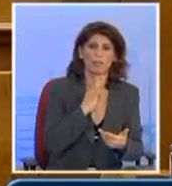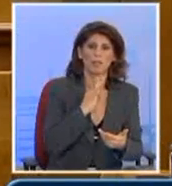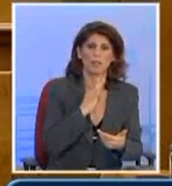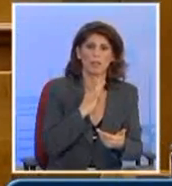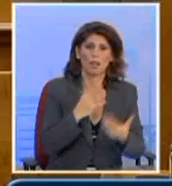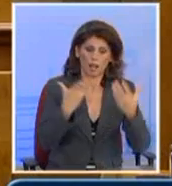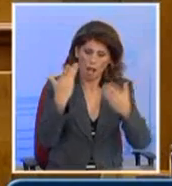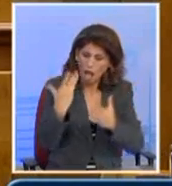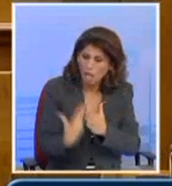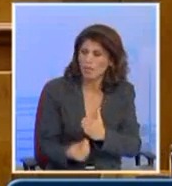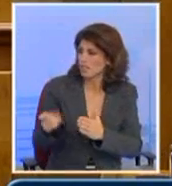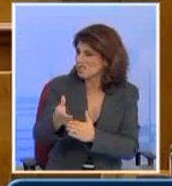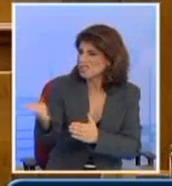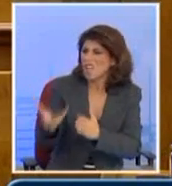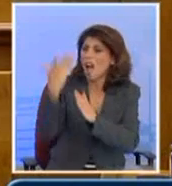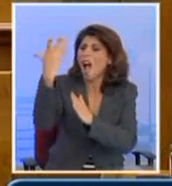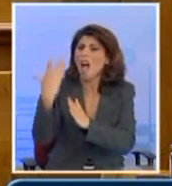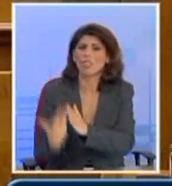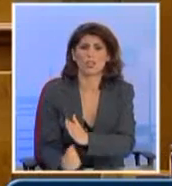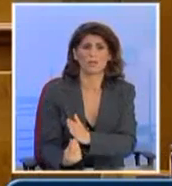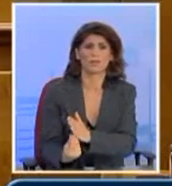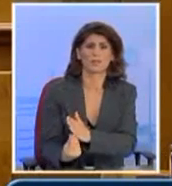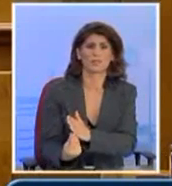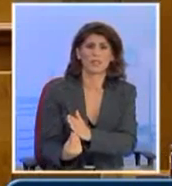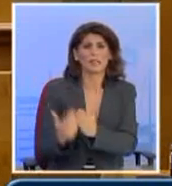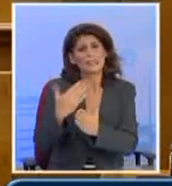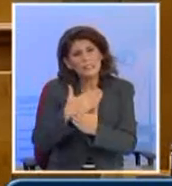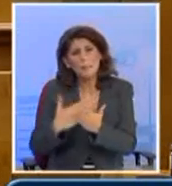καθυλωμένοι, κύριε Τσίπρα, είστε καθυλωμένοι σε μεσαία ποσοστά.